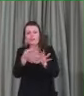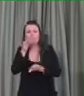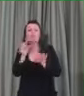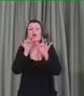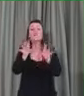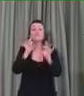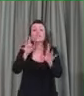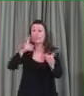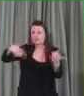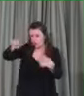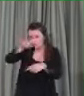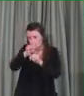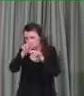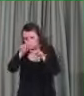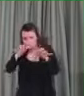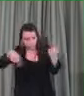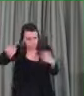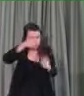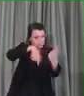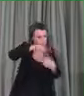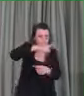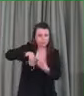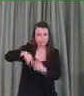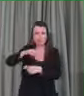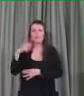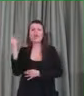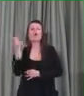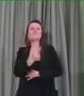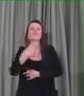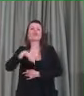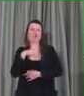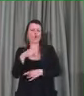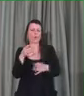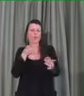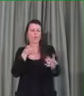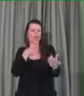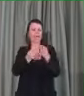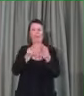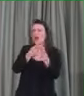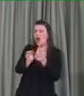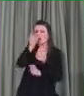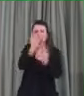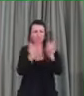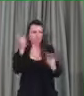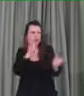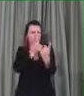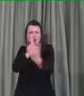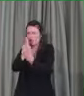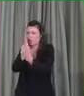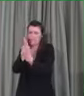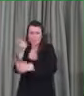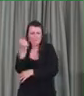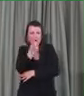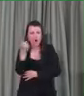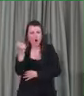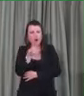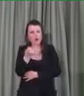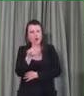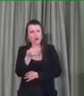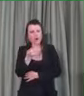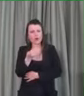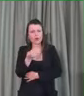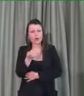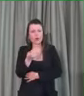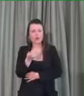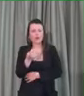le nostre relazioni si sono fortemente rarefatte quindi a volte solo nella cerchia della rete